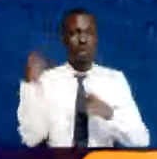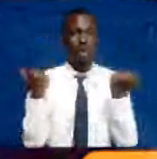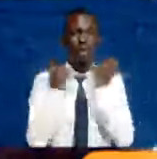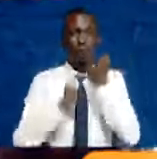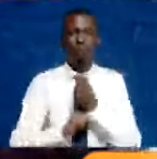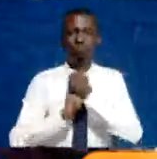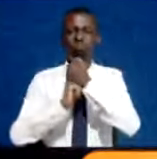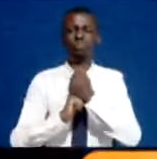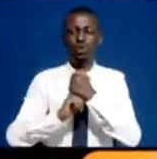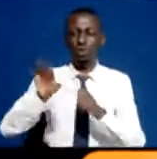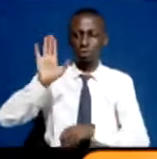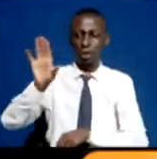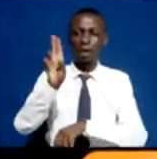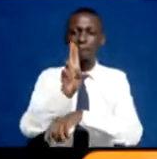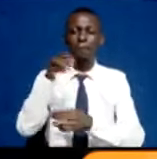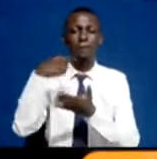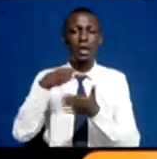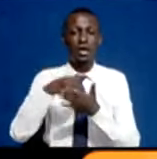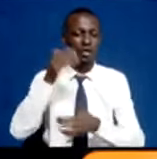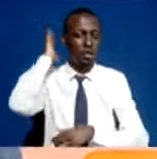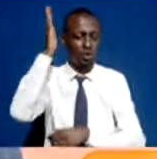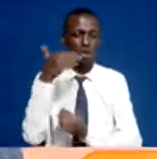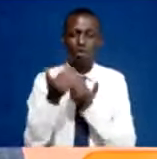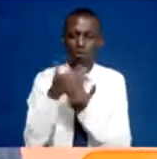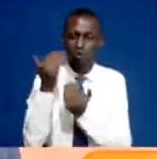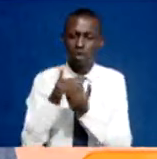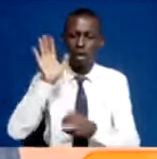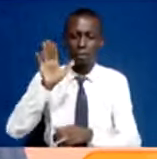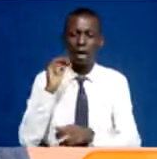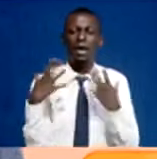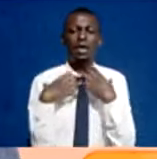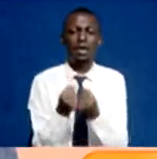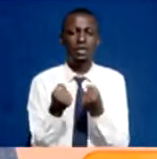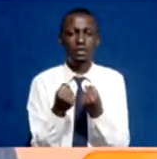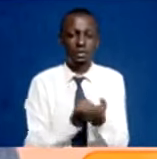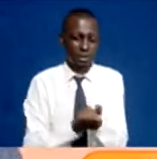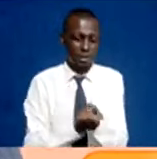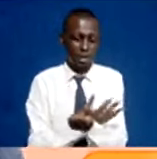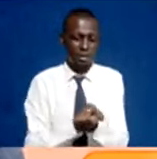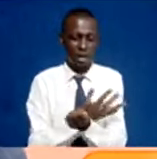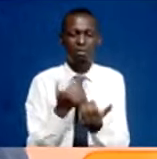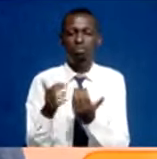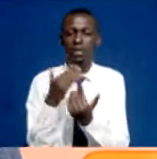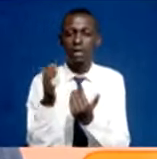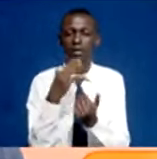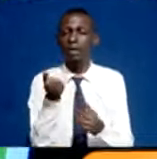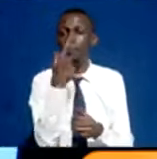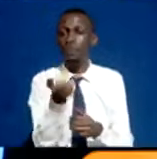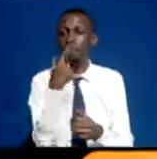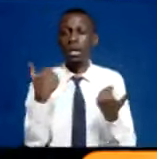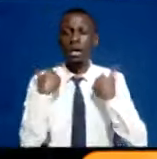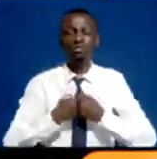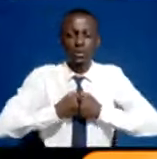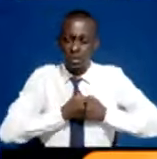boost as he will use some of the money for his medication. Mjuavyo medication ya cancer iko na challenges zake.